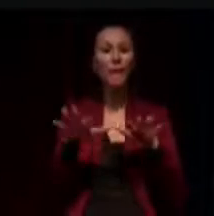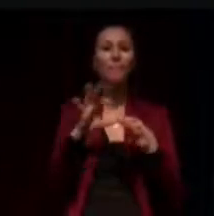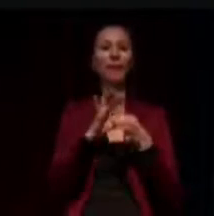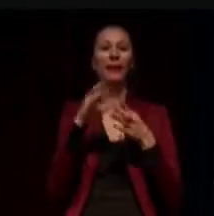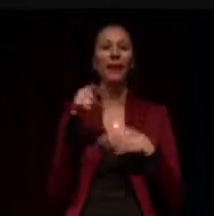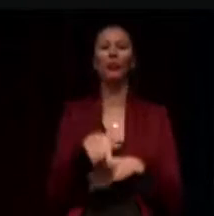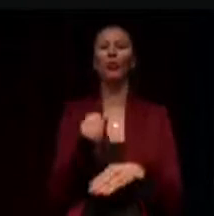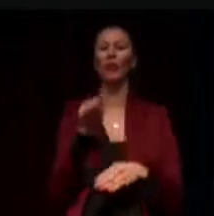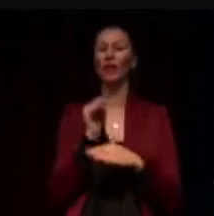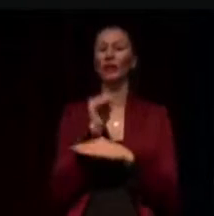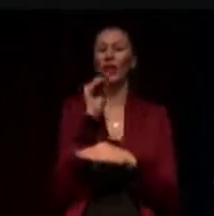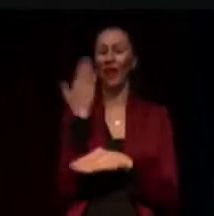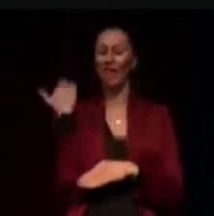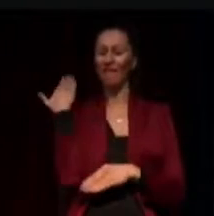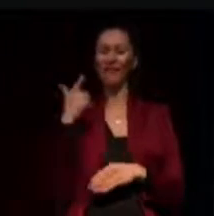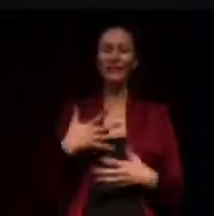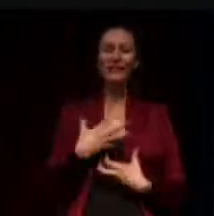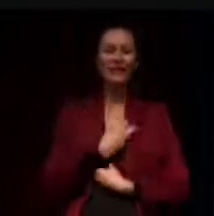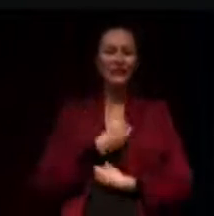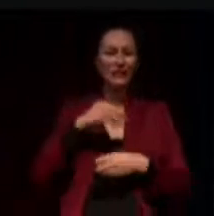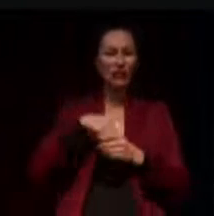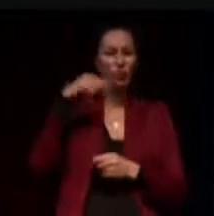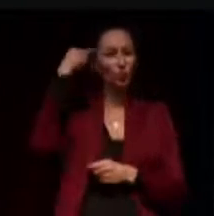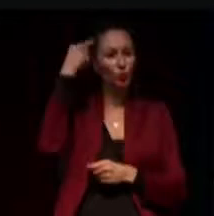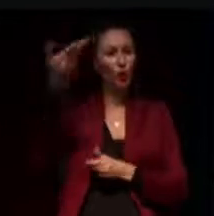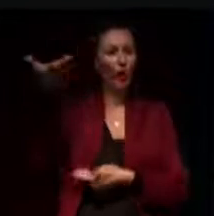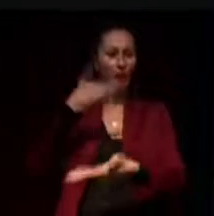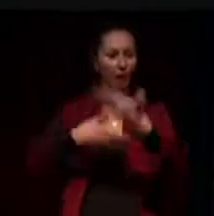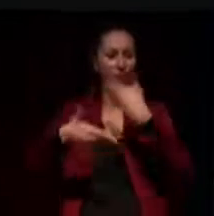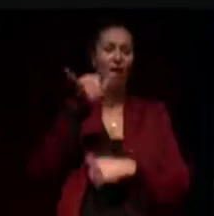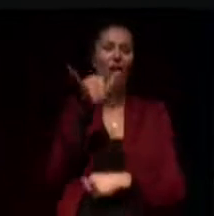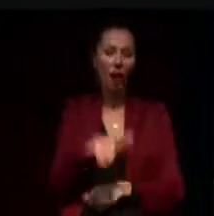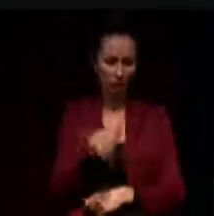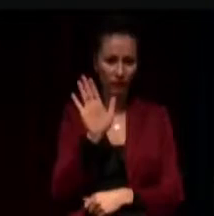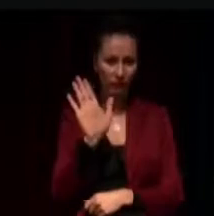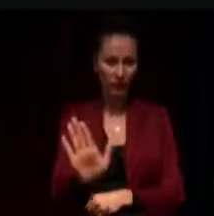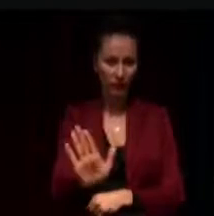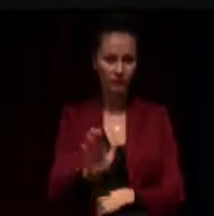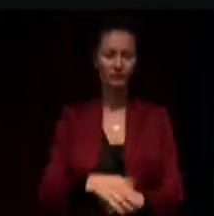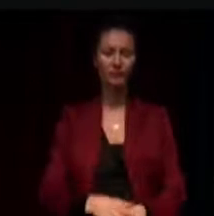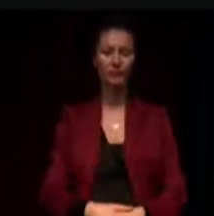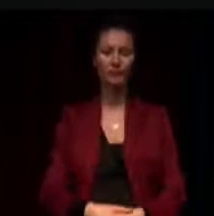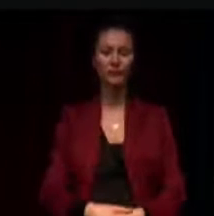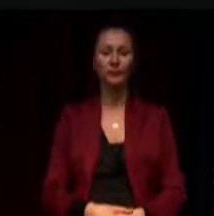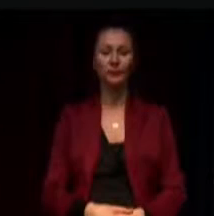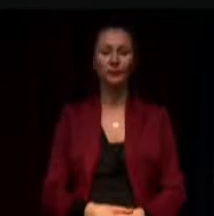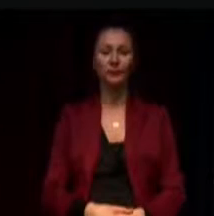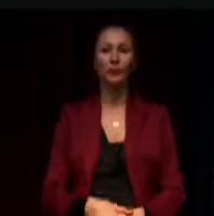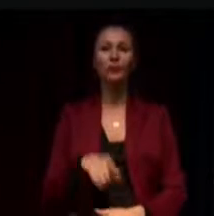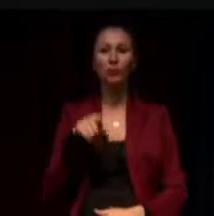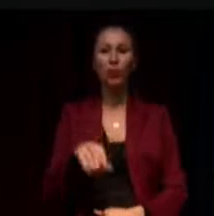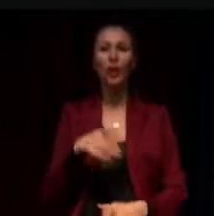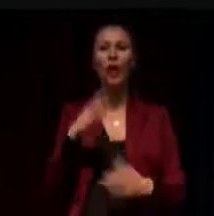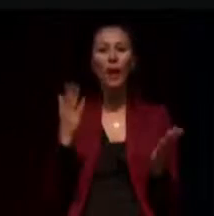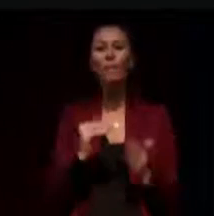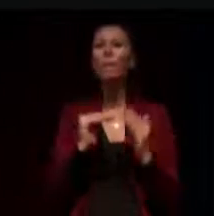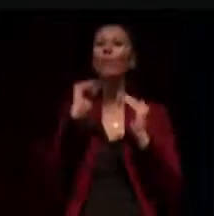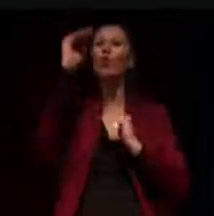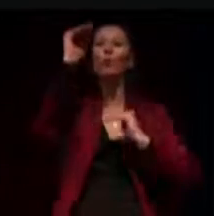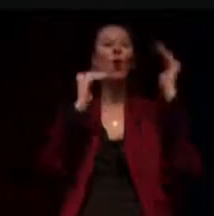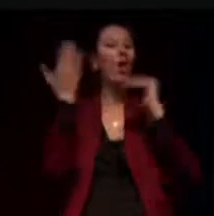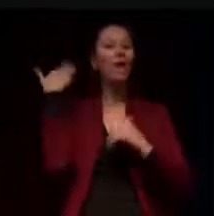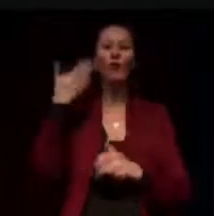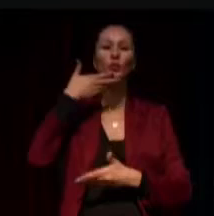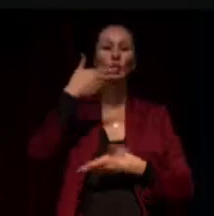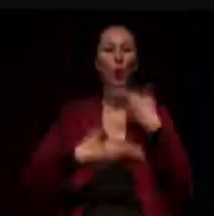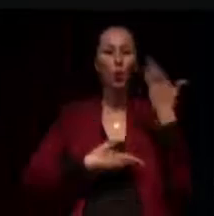bu yaşanan sıkıntıyla ilgili düşüncelerini dile getirdi haklı olarak. Yani bunu hep büyüklerimiz de söylüyor,